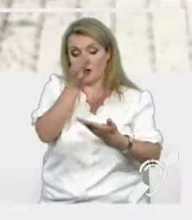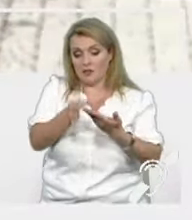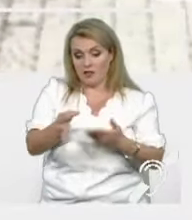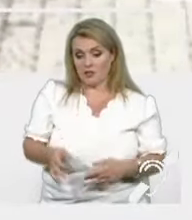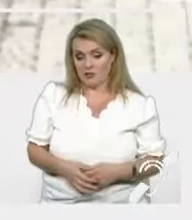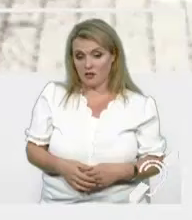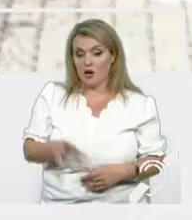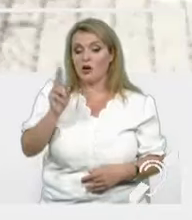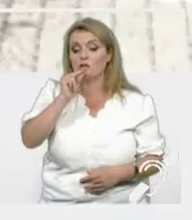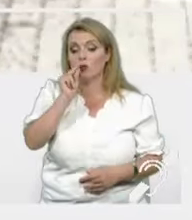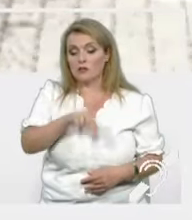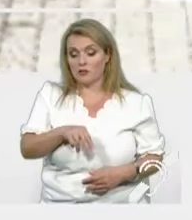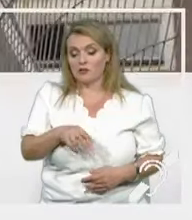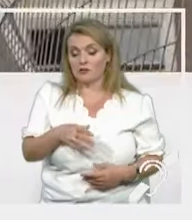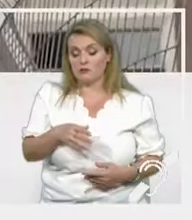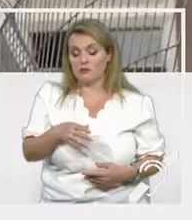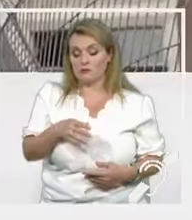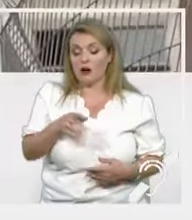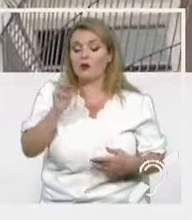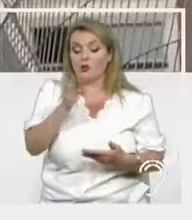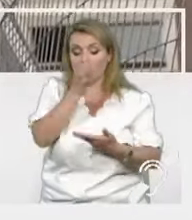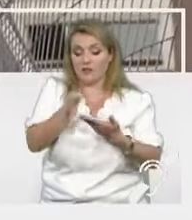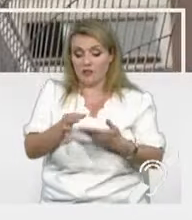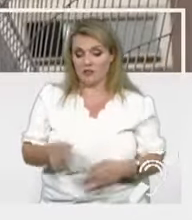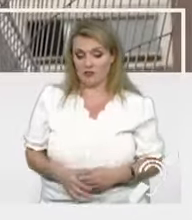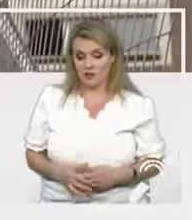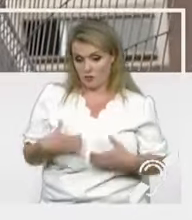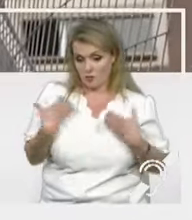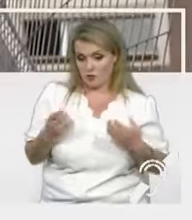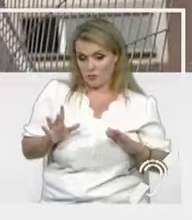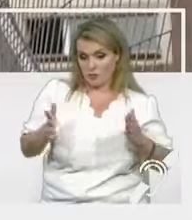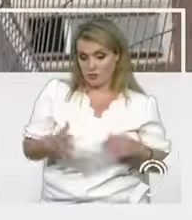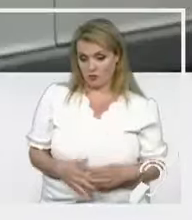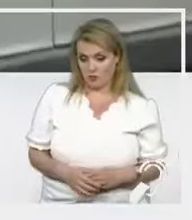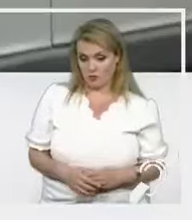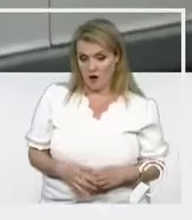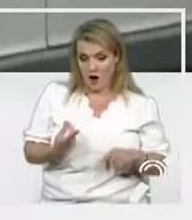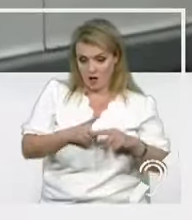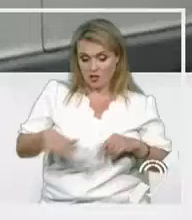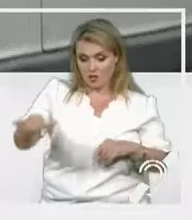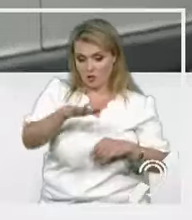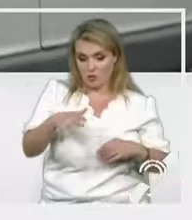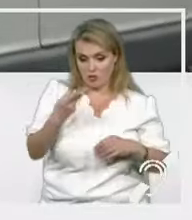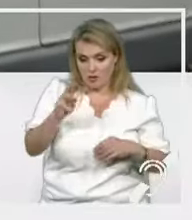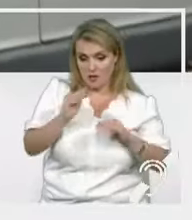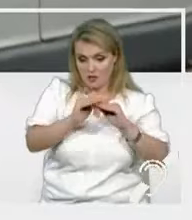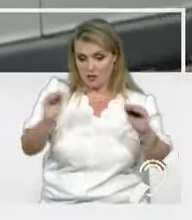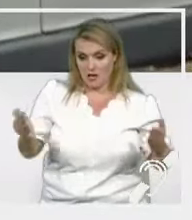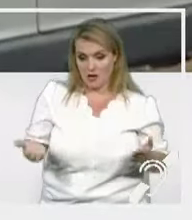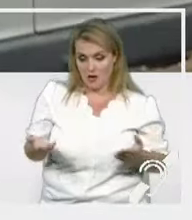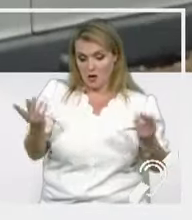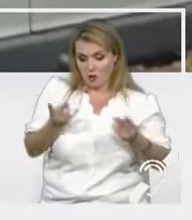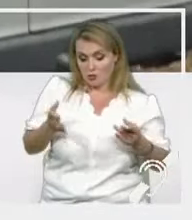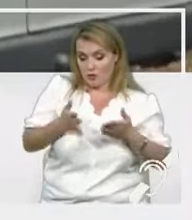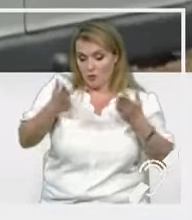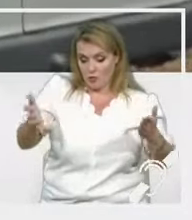există în general o evidență, un control sau ceva genul acesta. Asta e foarte grav, că sunt spații destinate copiilor, respectiv ar trebui să fie supervizate